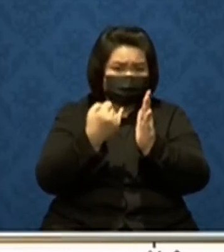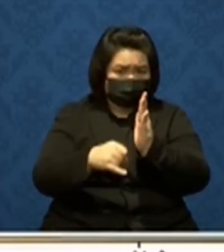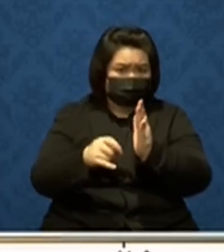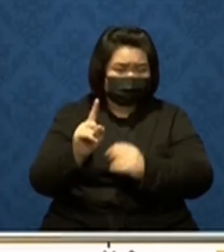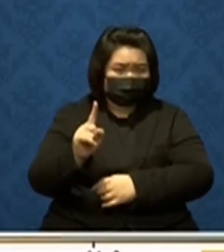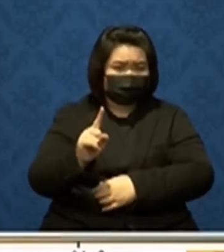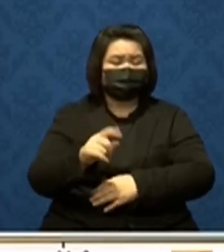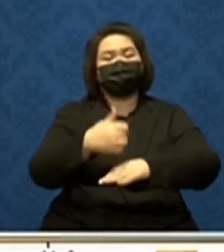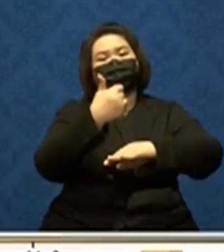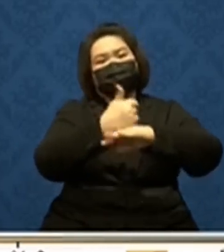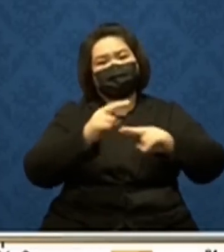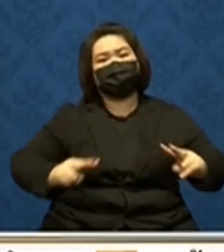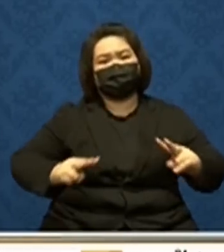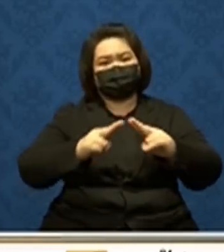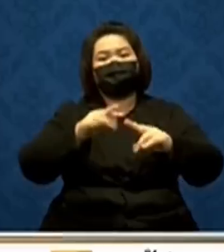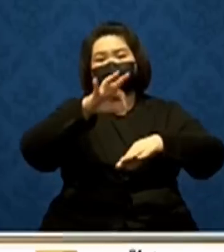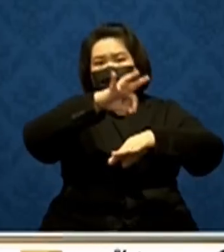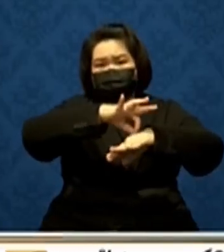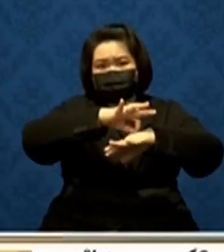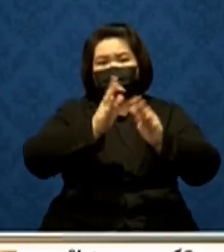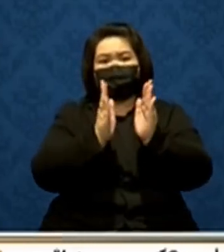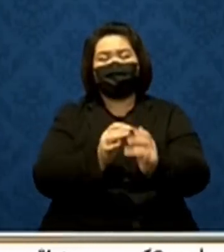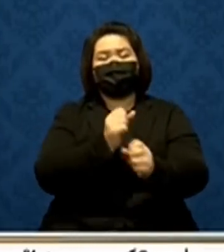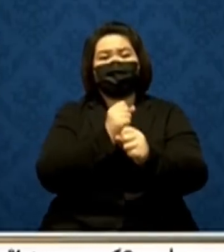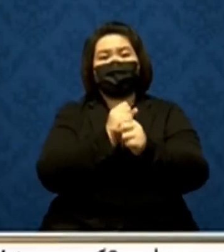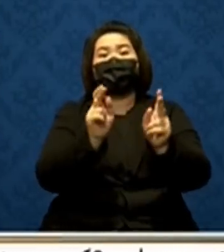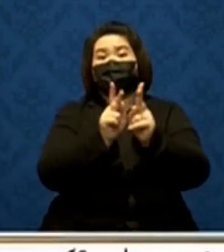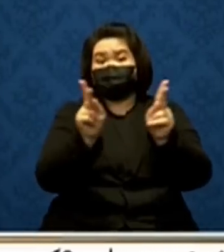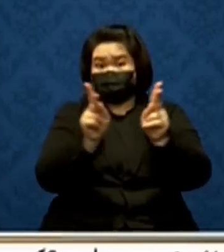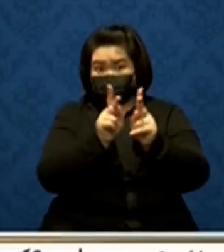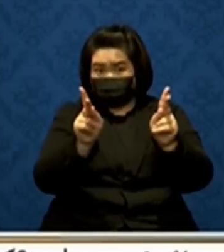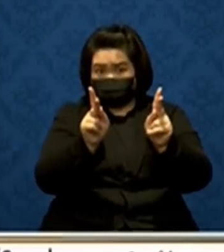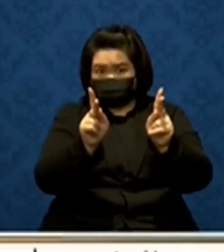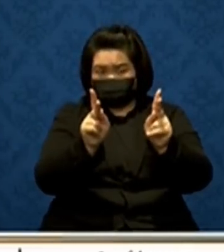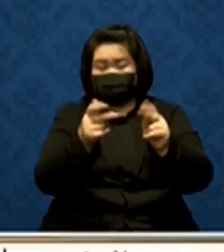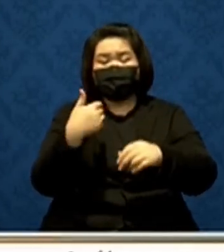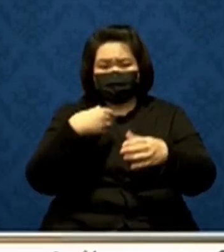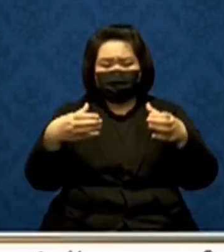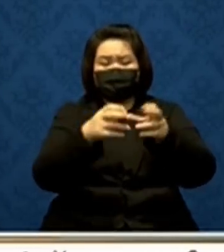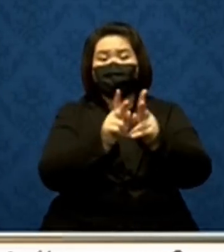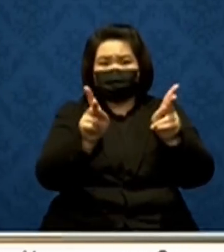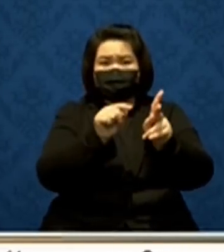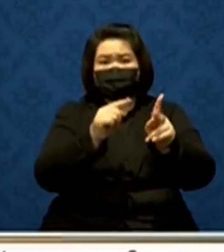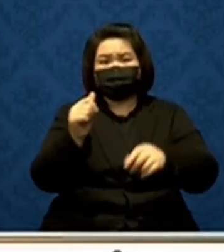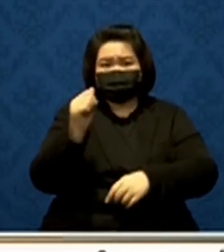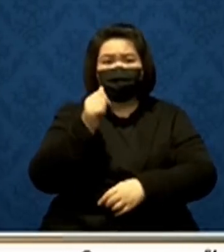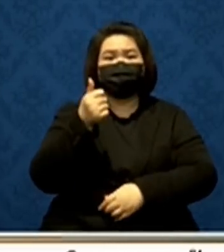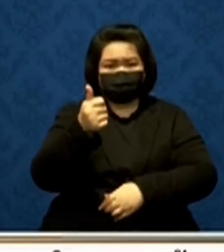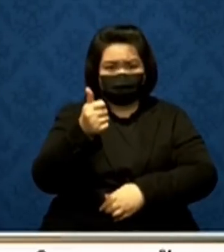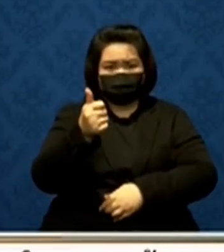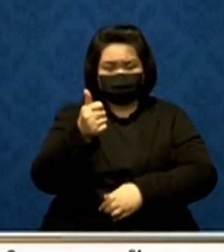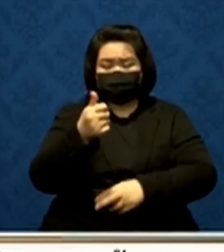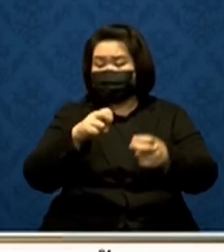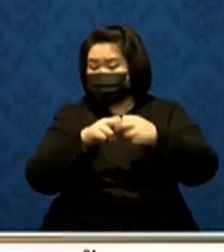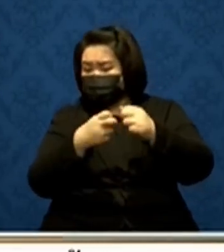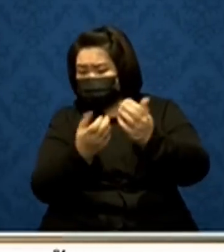รัฐมนตรีเป็นผู้แต่งตั้งคณะกรรมการสอบโดยใช้กรรมการสอบชุดเดิมได้เพื่อผลสอบจะได้ไม่